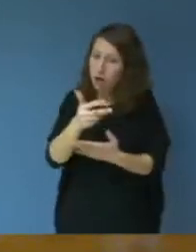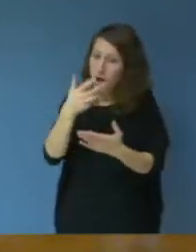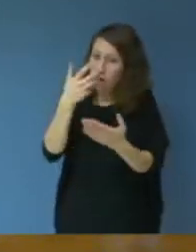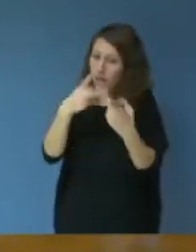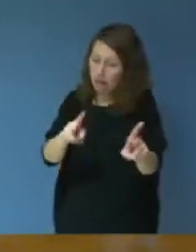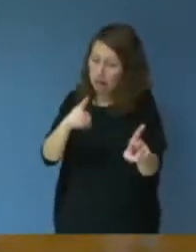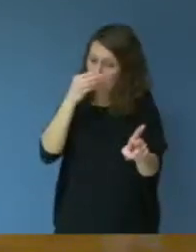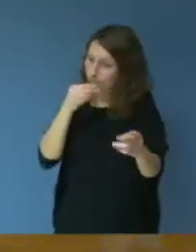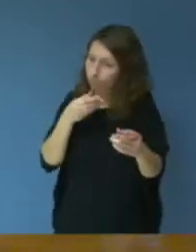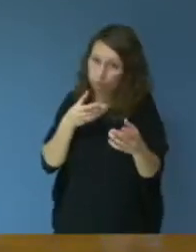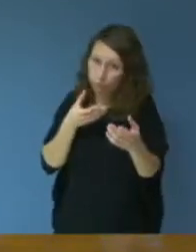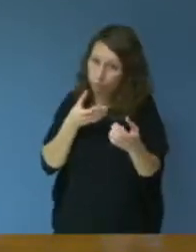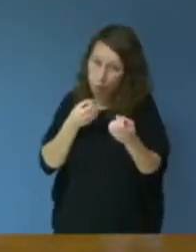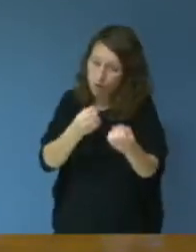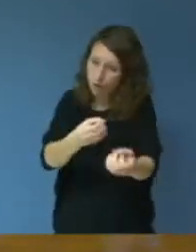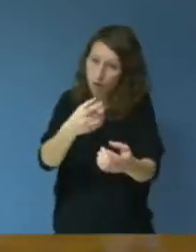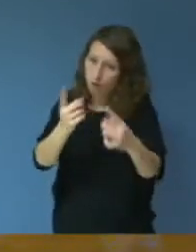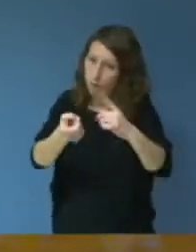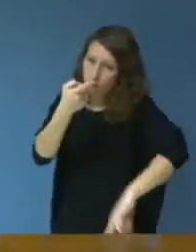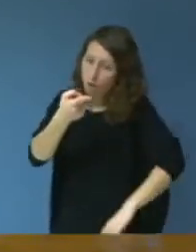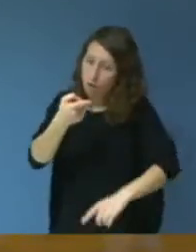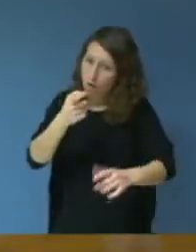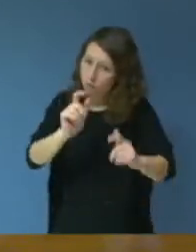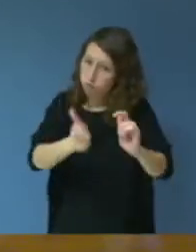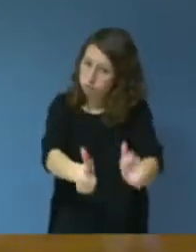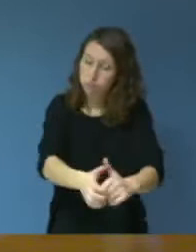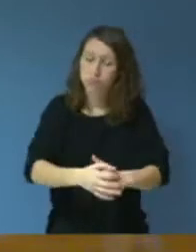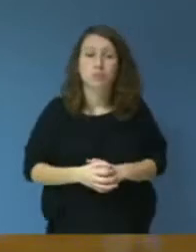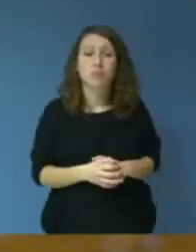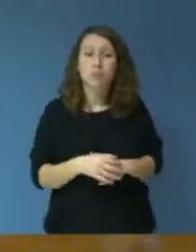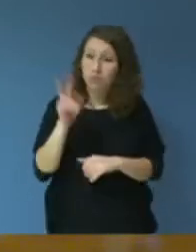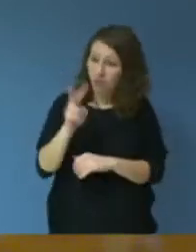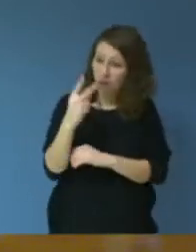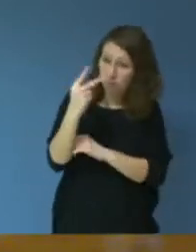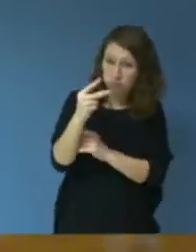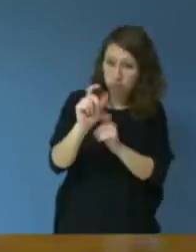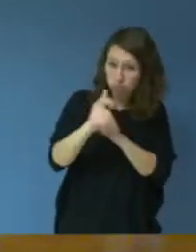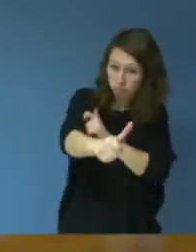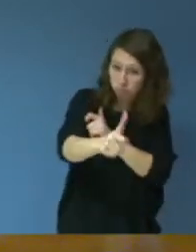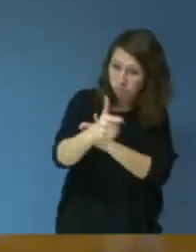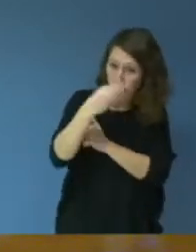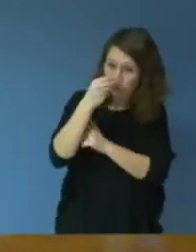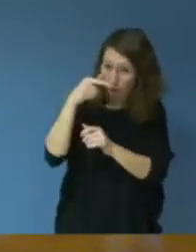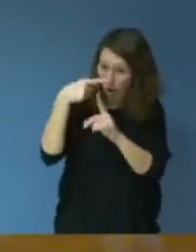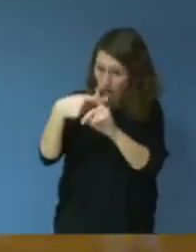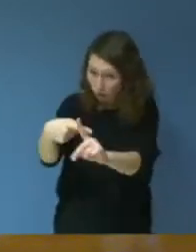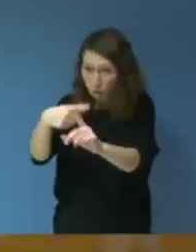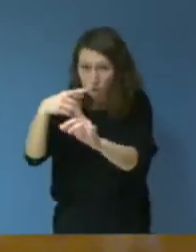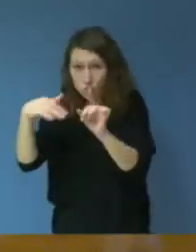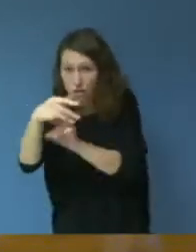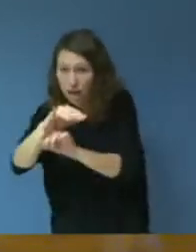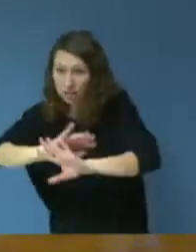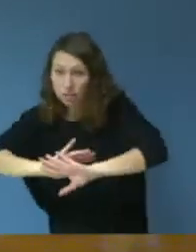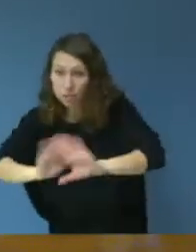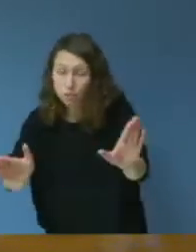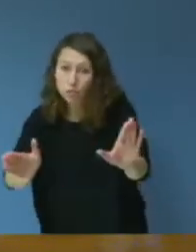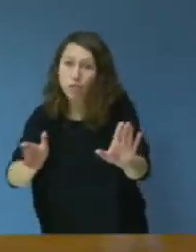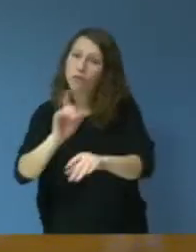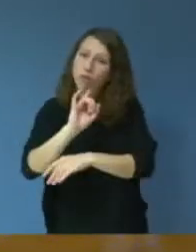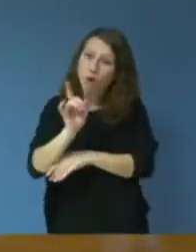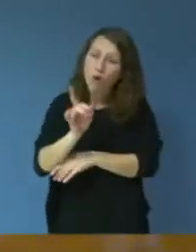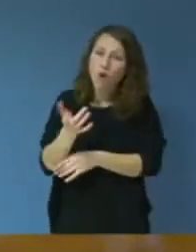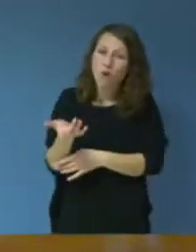l'importance. Les mesures que vous allez prendre seront-elles précisément sociales, ce qui, à mon avis, consisterait à traiter le symptôme sans